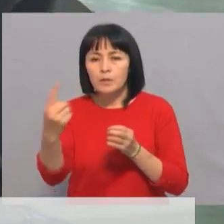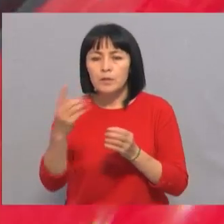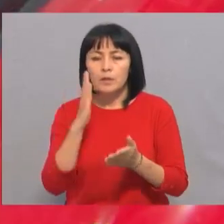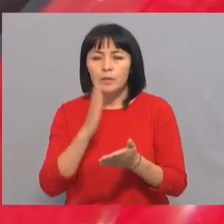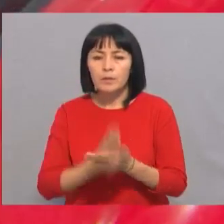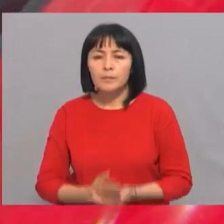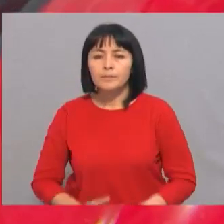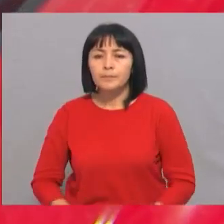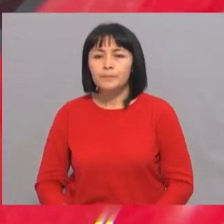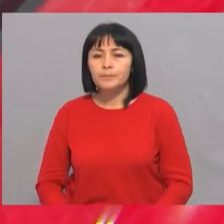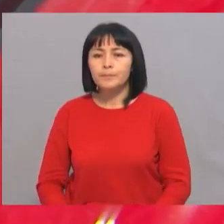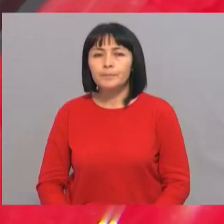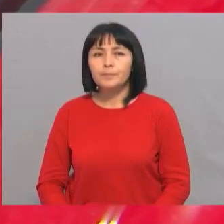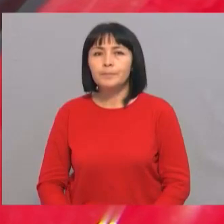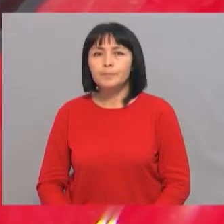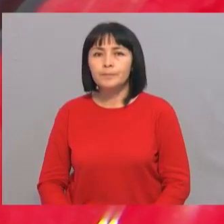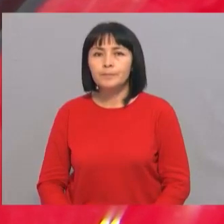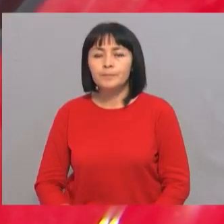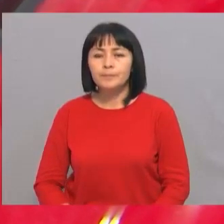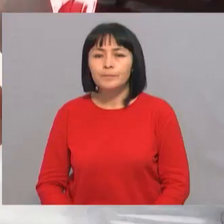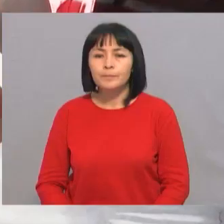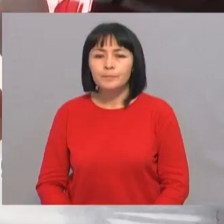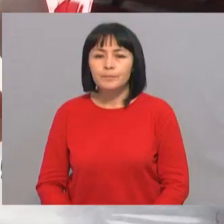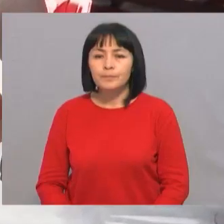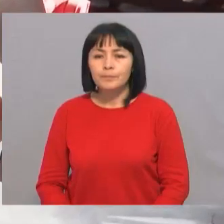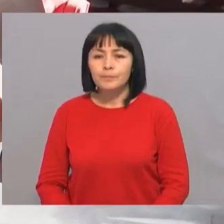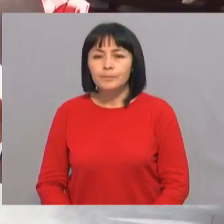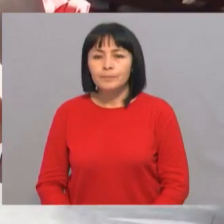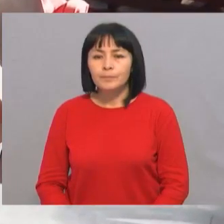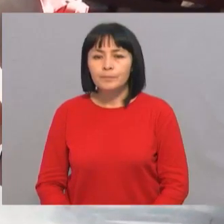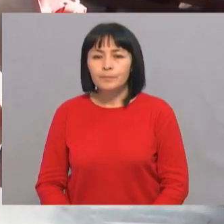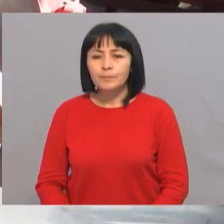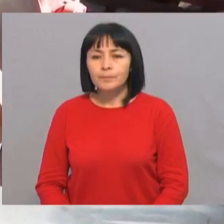орналасқан. Ордабасы ауданынан Кенжехан Дүйсенбі, Әли Мәлік, Ербол Мақашев жаңалықтары.